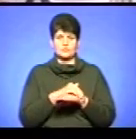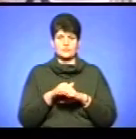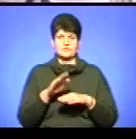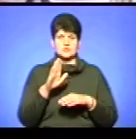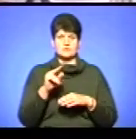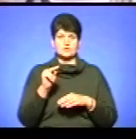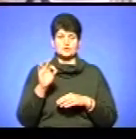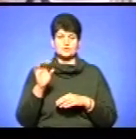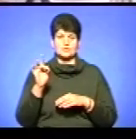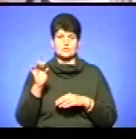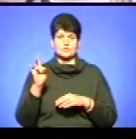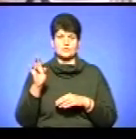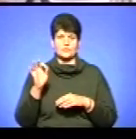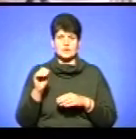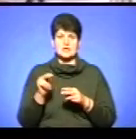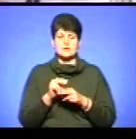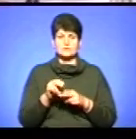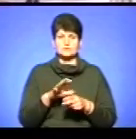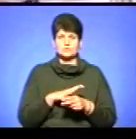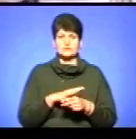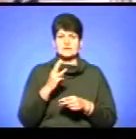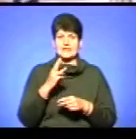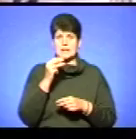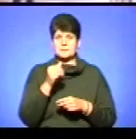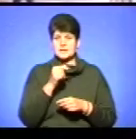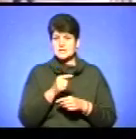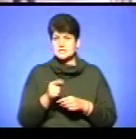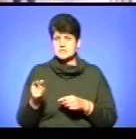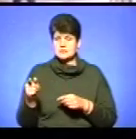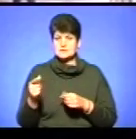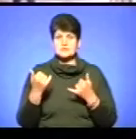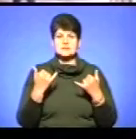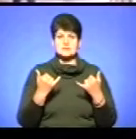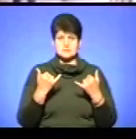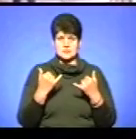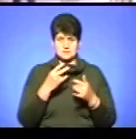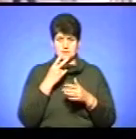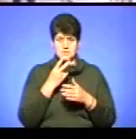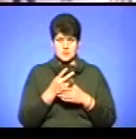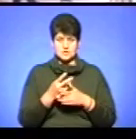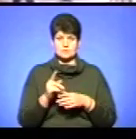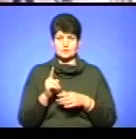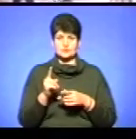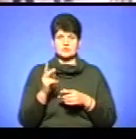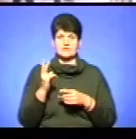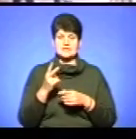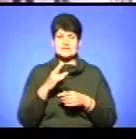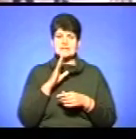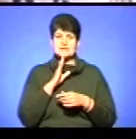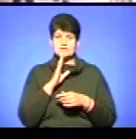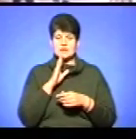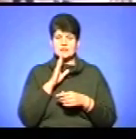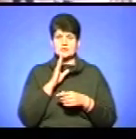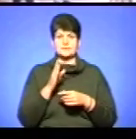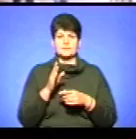В'ячеслава Чорновола, ремонт якої тривав 3 місяці. І зараз ми бачимо, що 20 дівчаток з